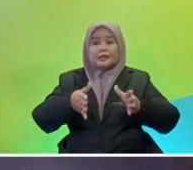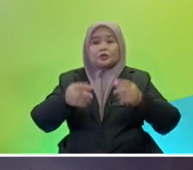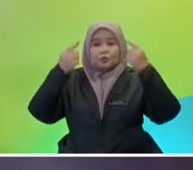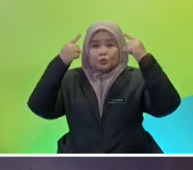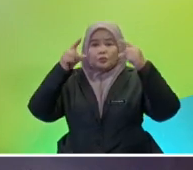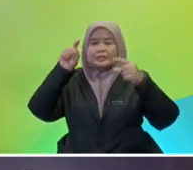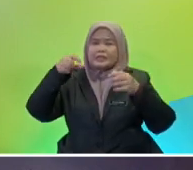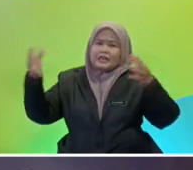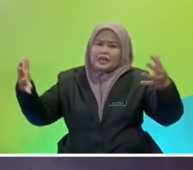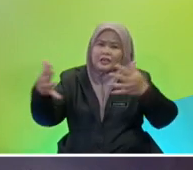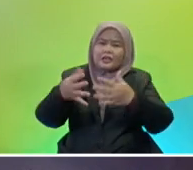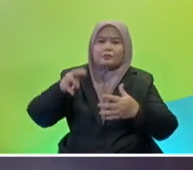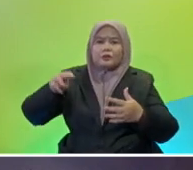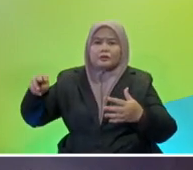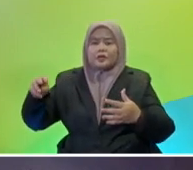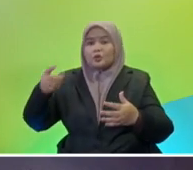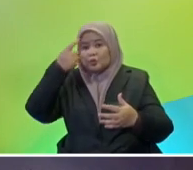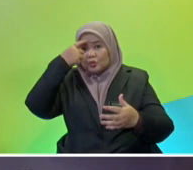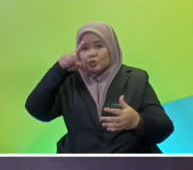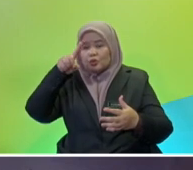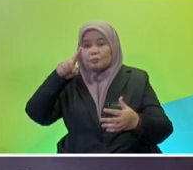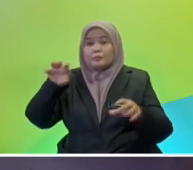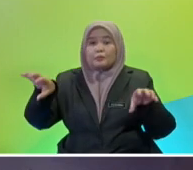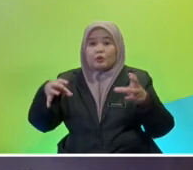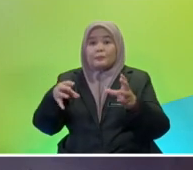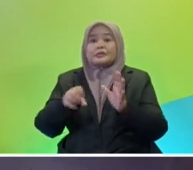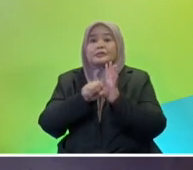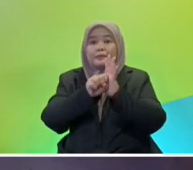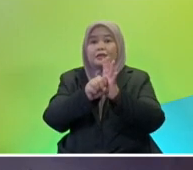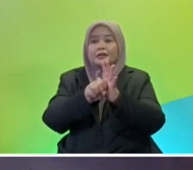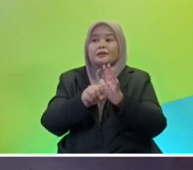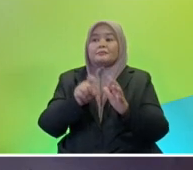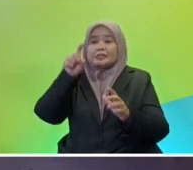ke negara Kan setiap murid untuk membuat persembahan